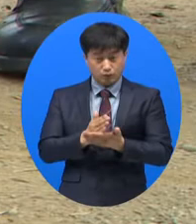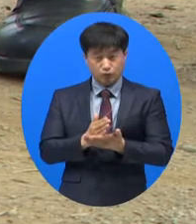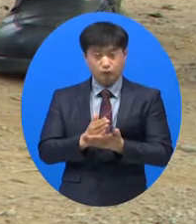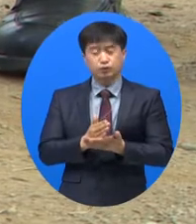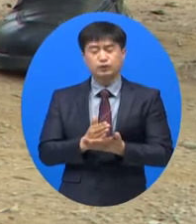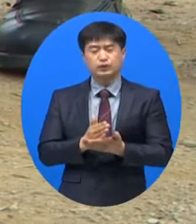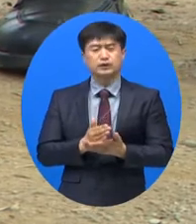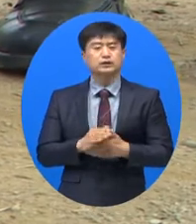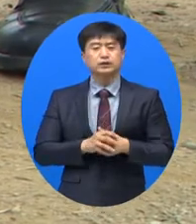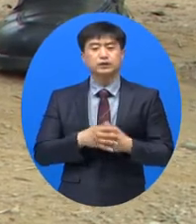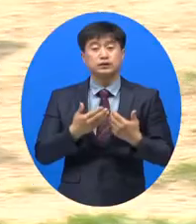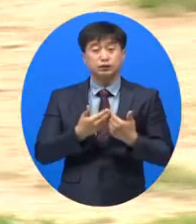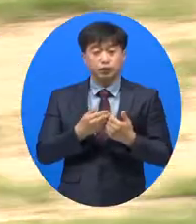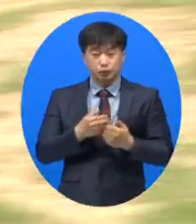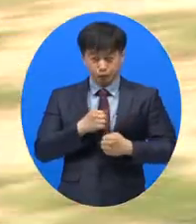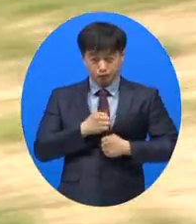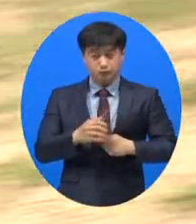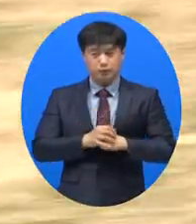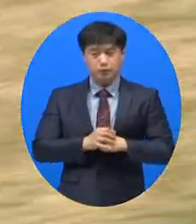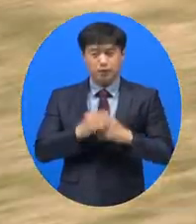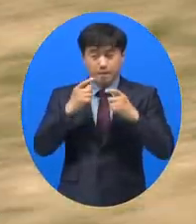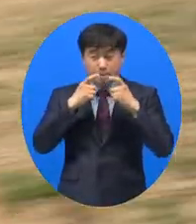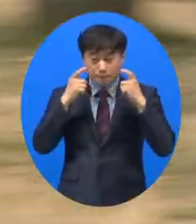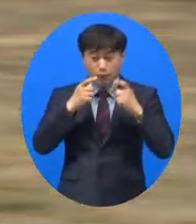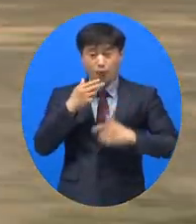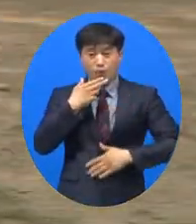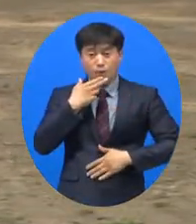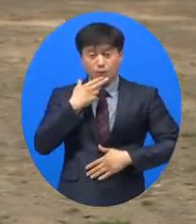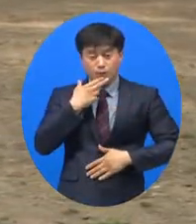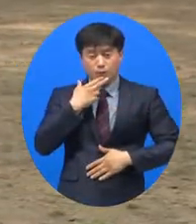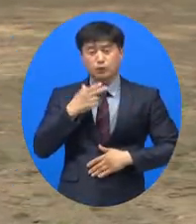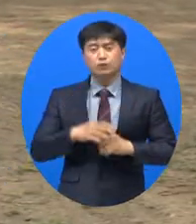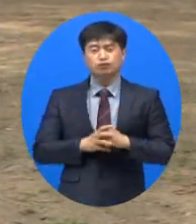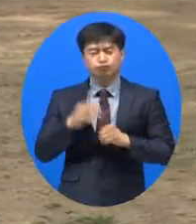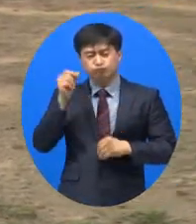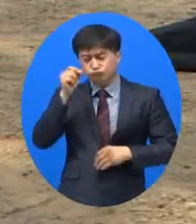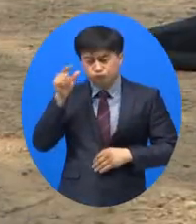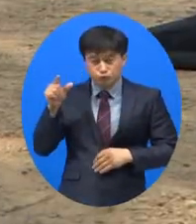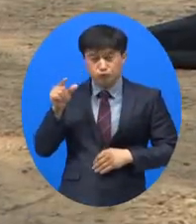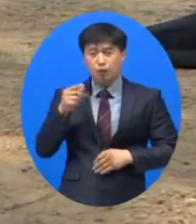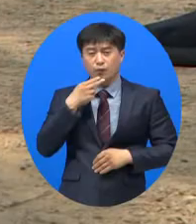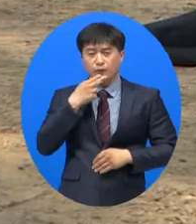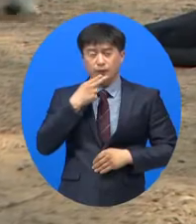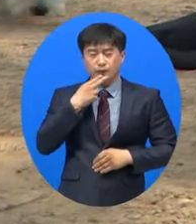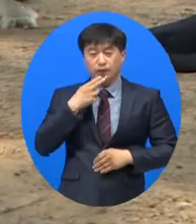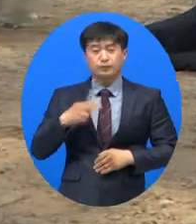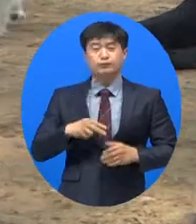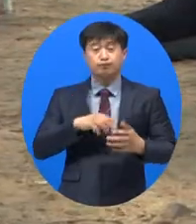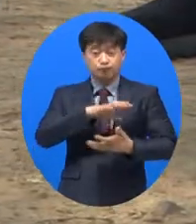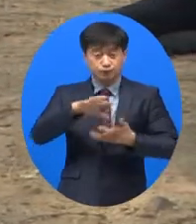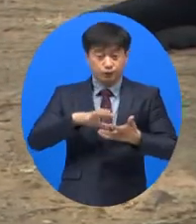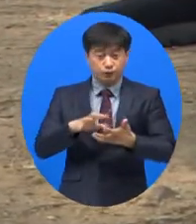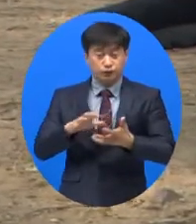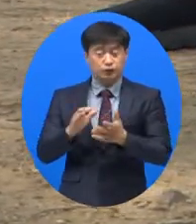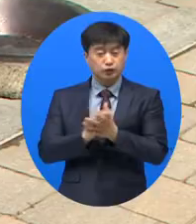사고를 예방했습니다. 입마개나 목줄에서 벗어난 반려견들은 눈치 보지 않고 놀고 친구도